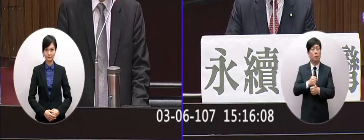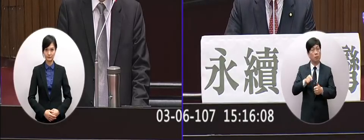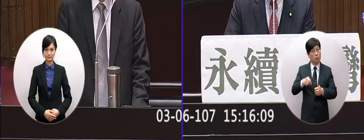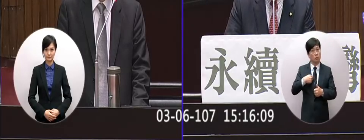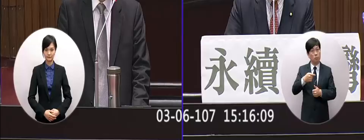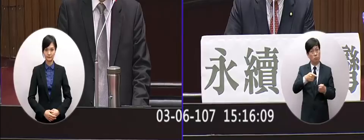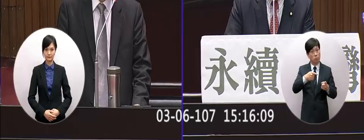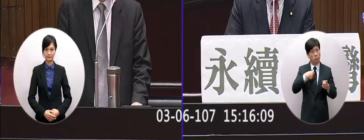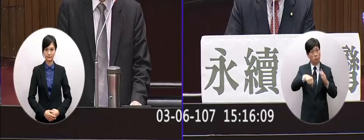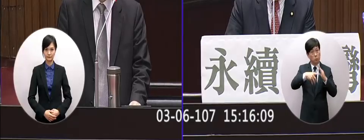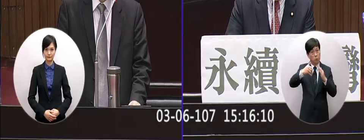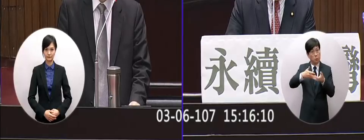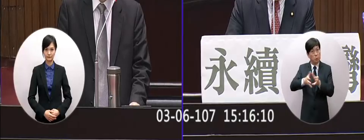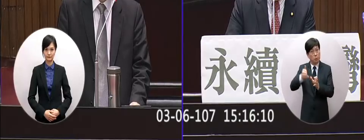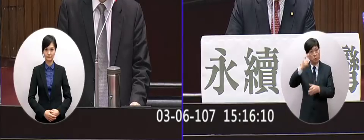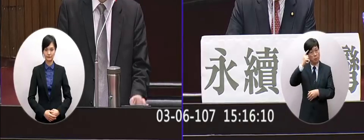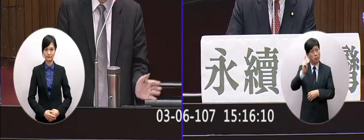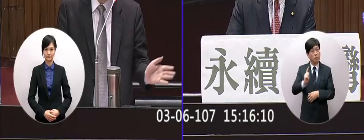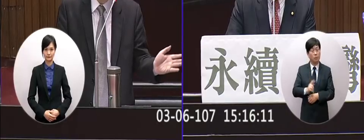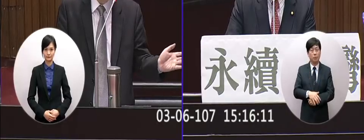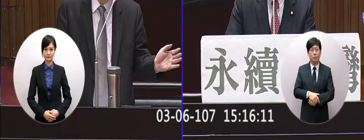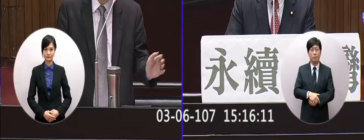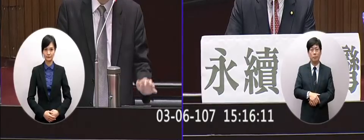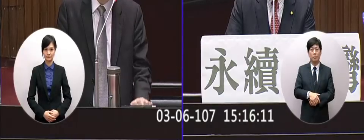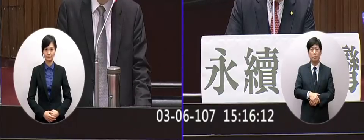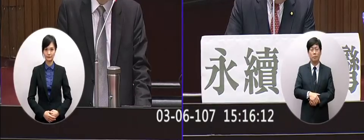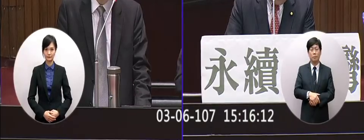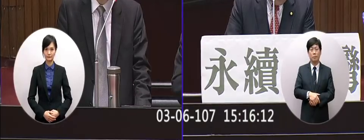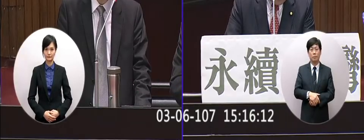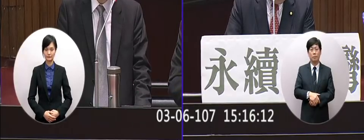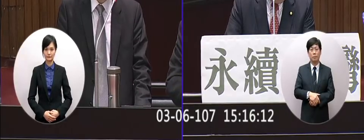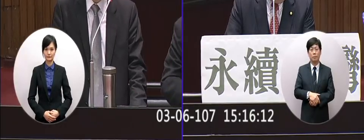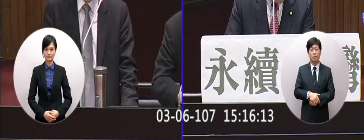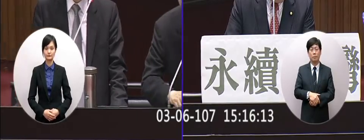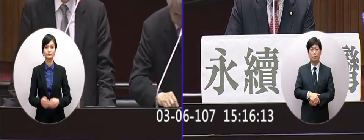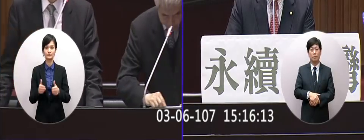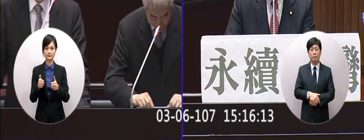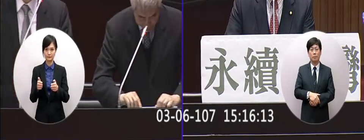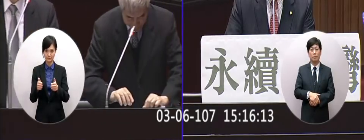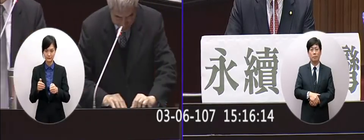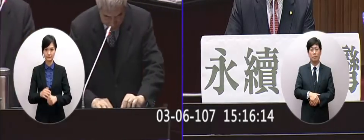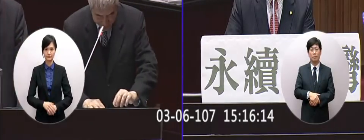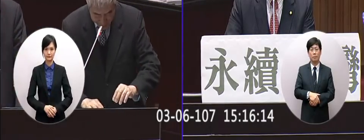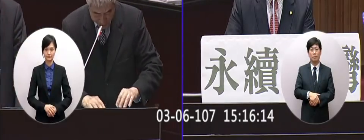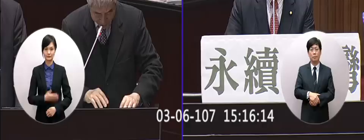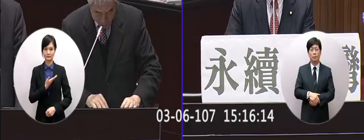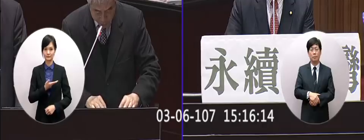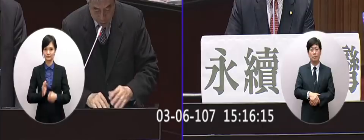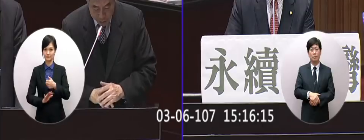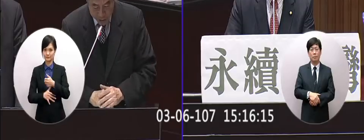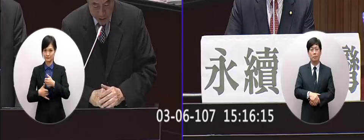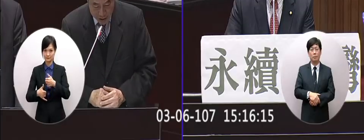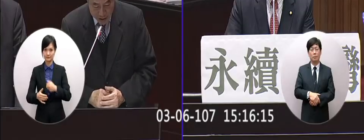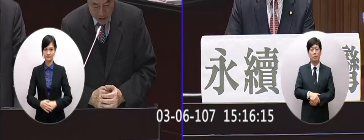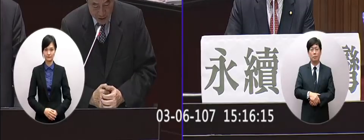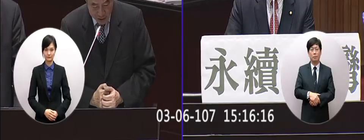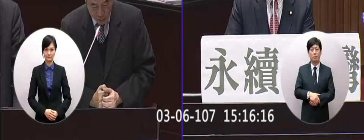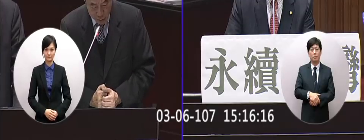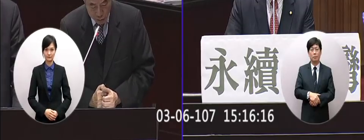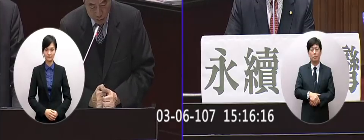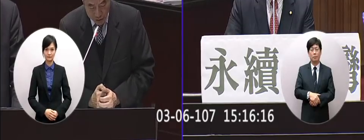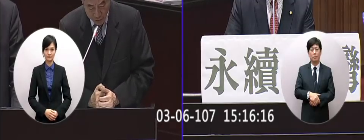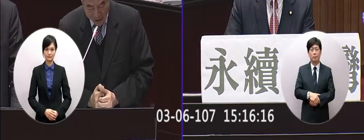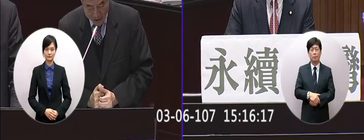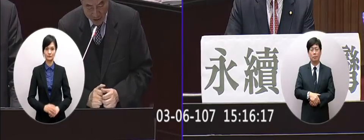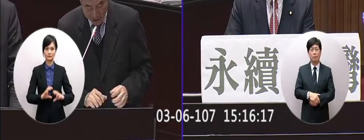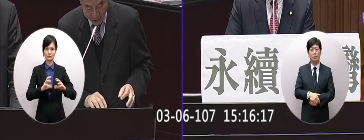个看法，院长或者是部长的看法如何？ 是，谢谢司议员、司委员，对不起。关于整个